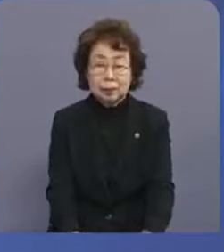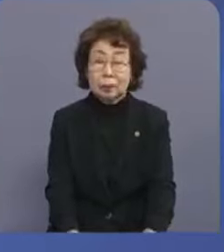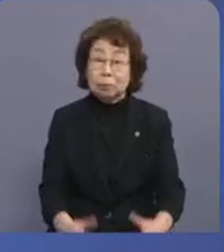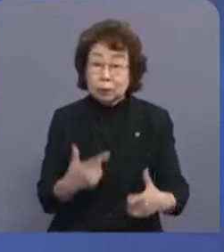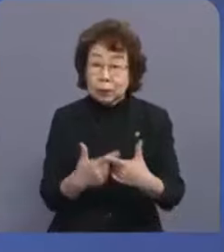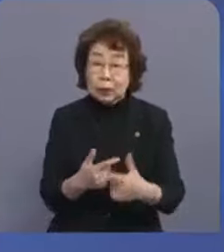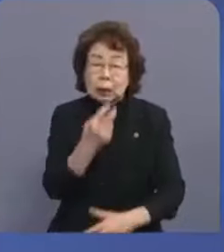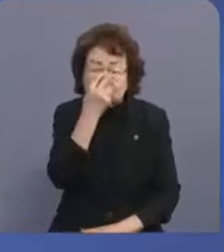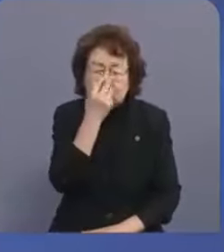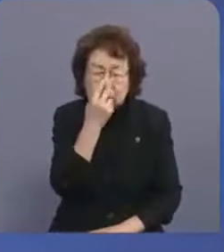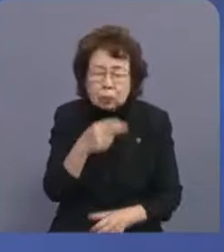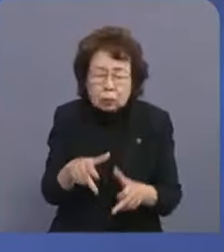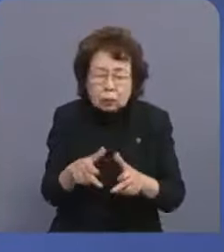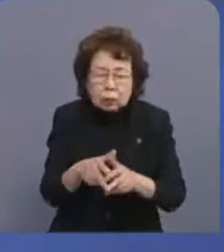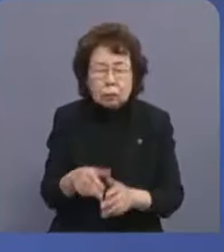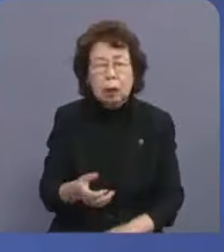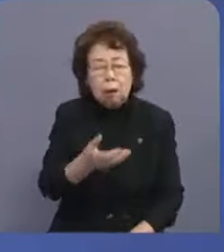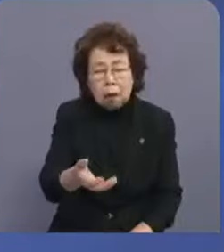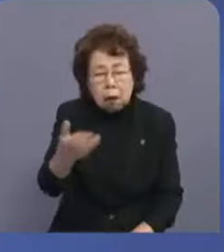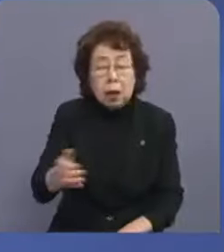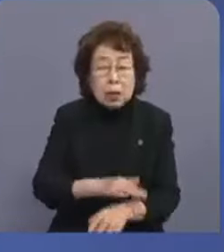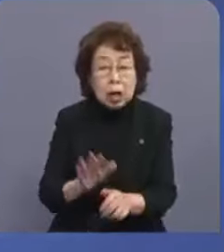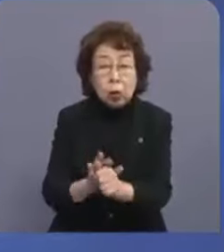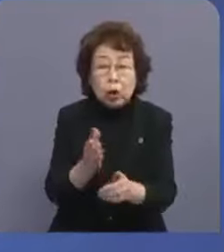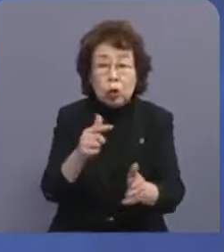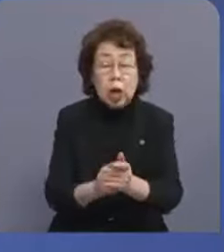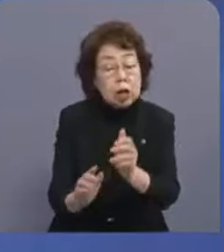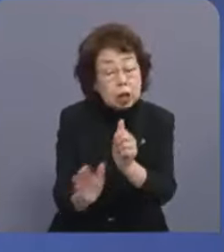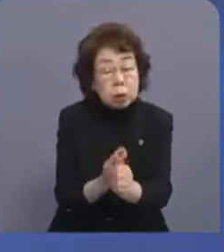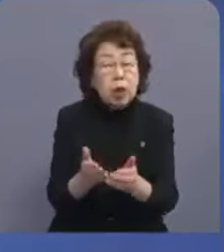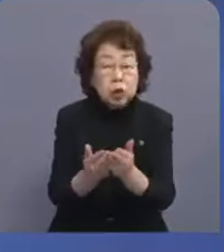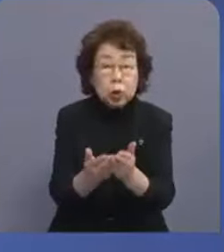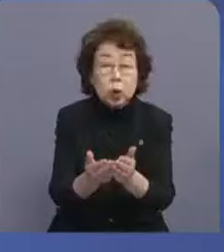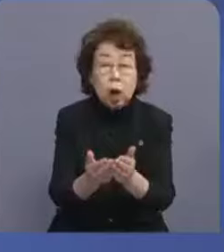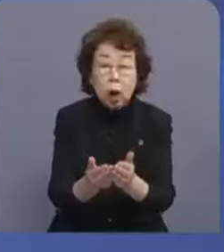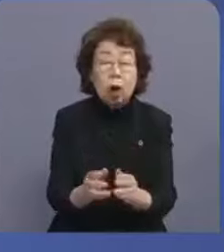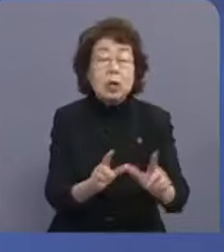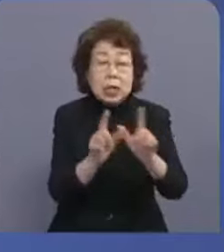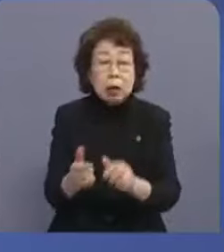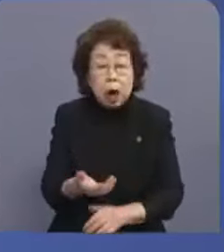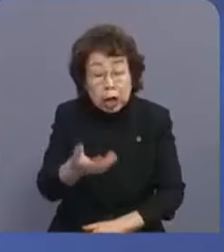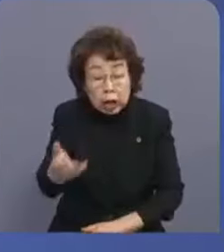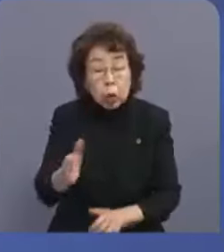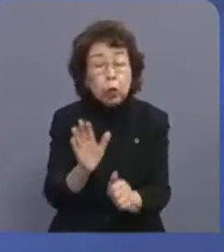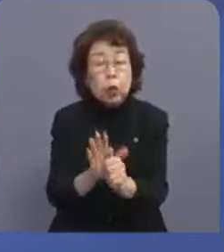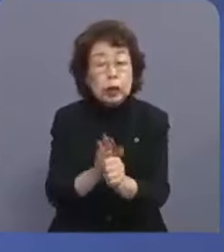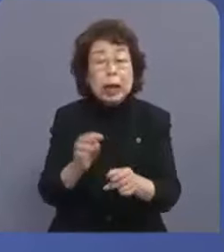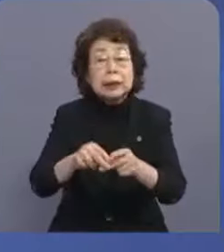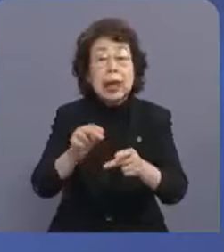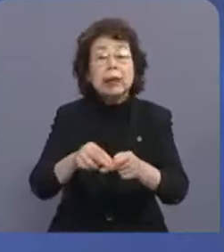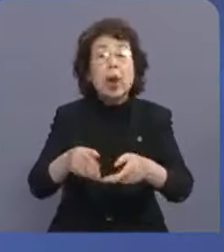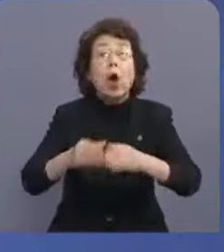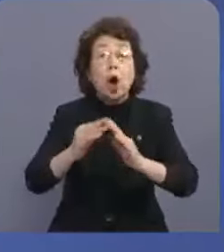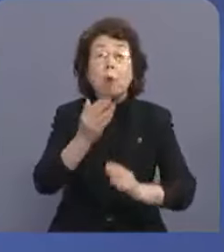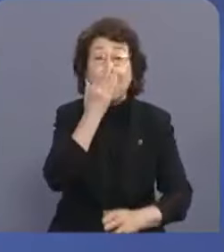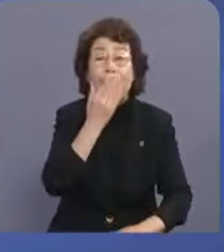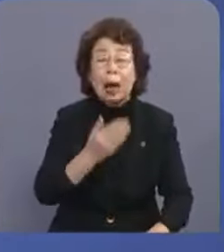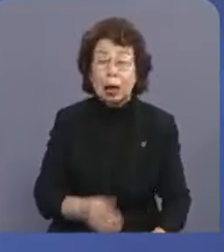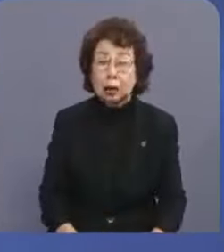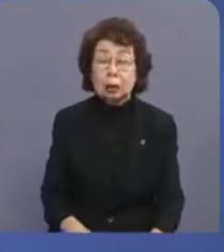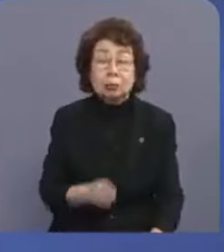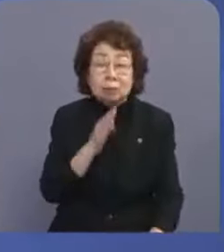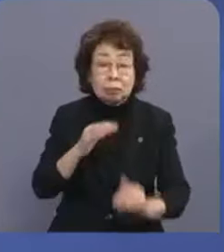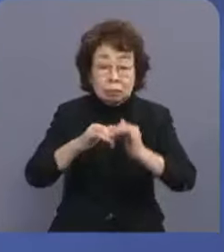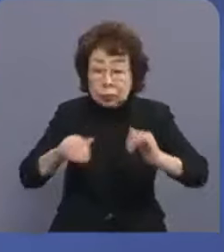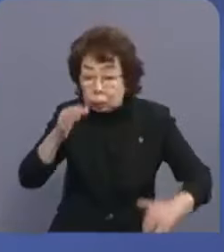부산시는 시각장애인에게 이동권을 보장하고 각종 서비스를 제공하는 생활이동지원센터를 운영하고 있습니다.